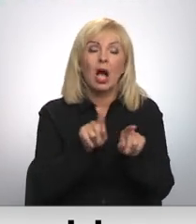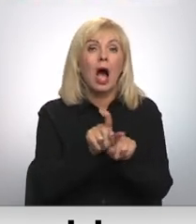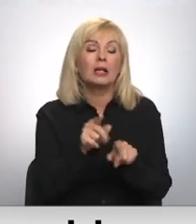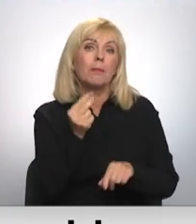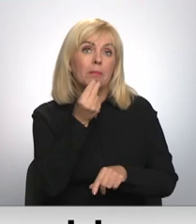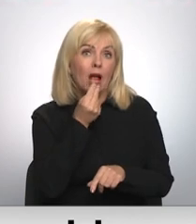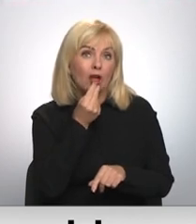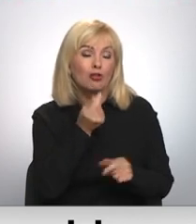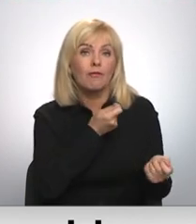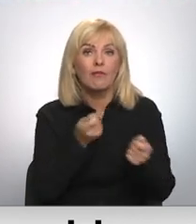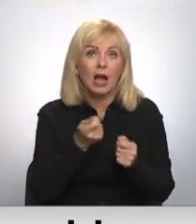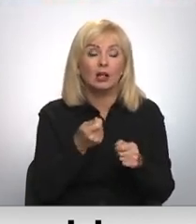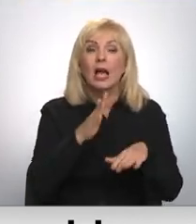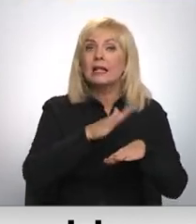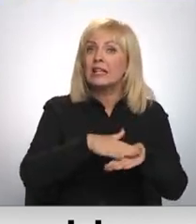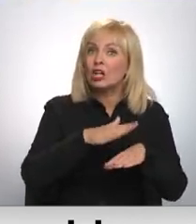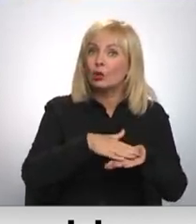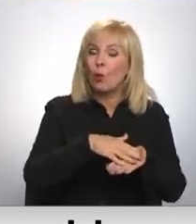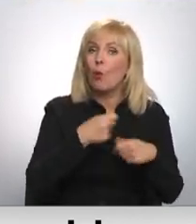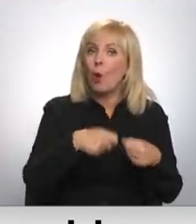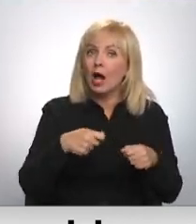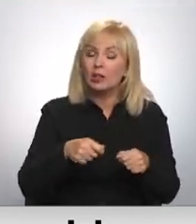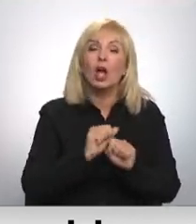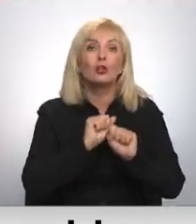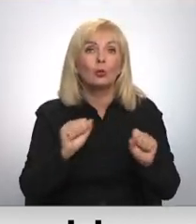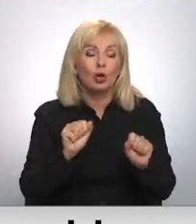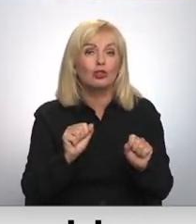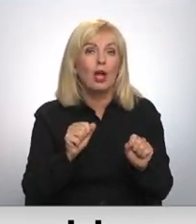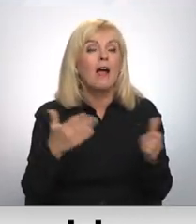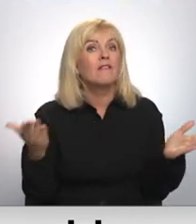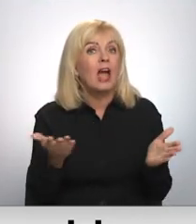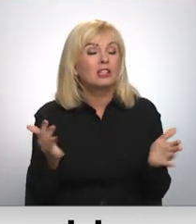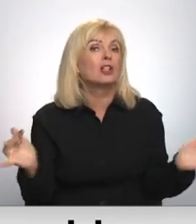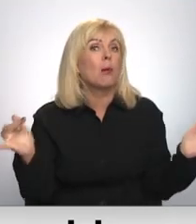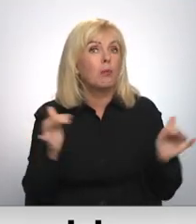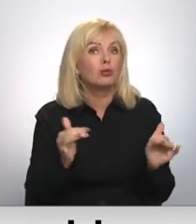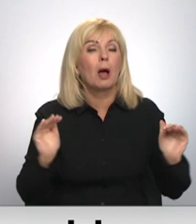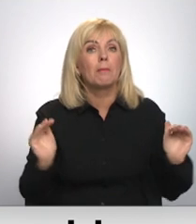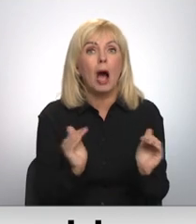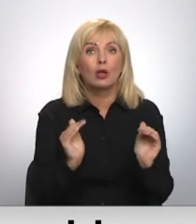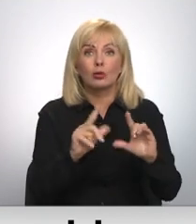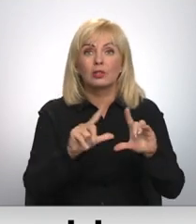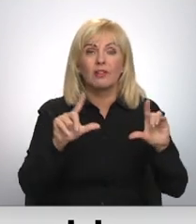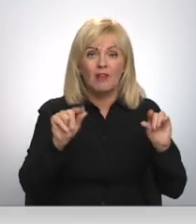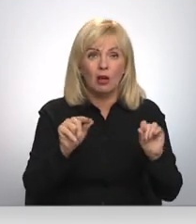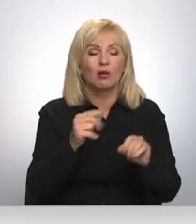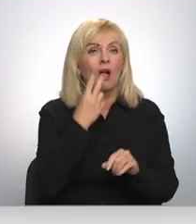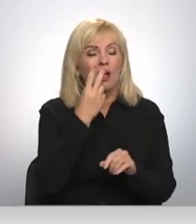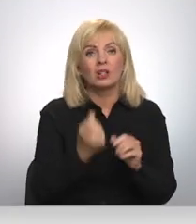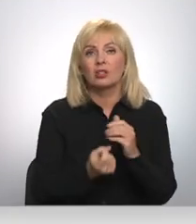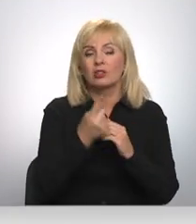veiklos. Tirgotāji ir droši, tas veicināt pulcēšanos pie mazajiem veikaliem. Tas radītu nevajadzīgu